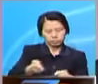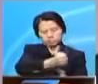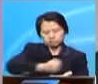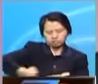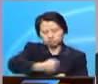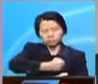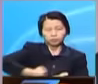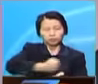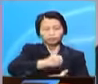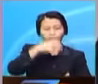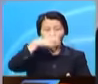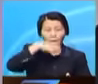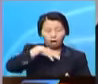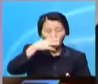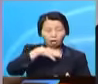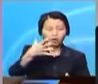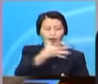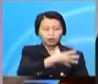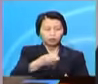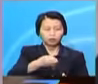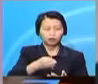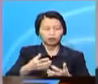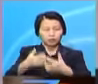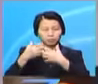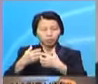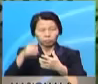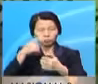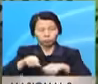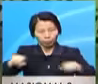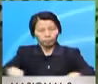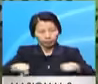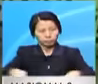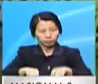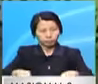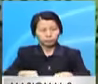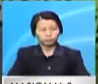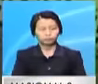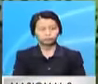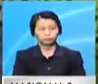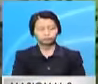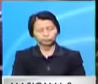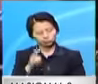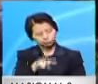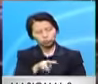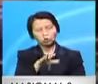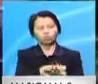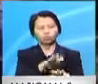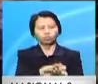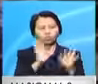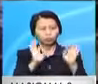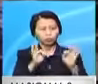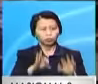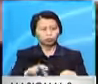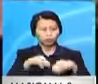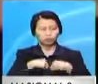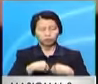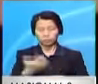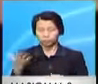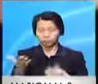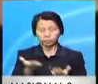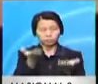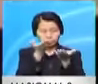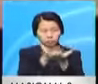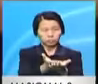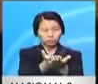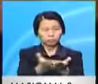cili, kemudian apa mesin untuk memasak. Melihat sambutan menggalakkan yang diterima, beliau bercadang